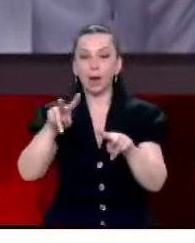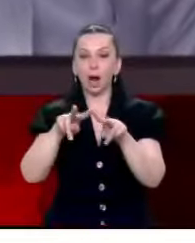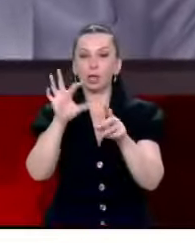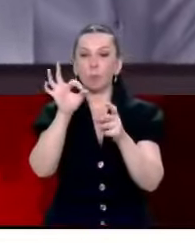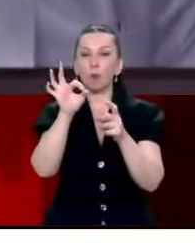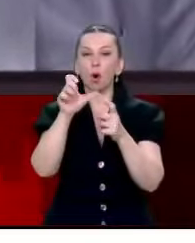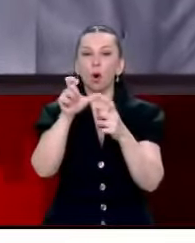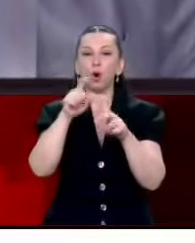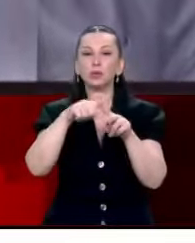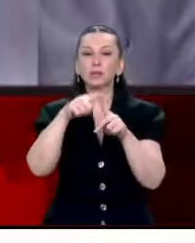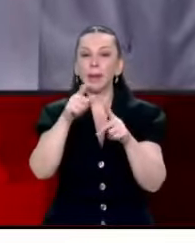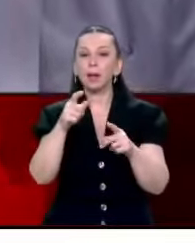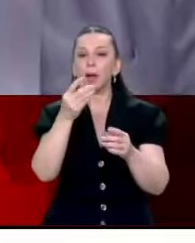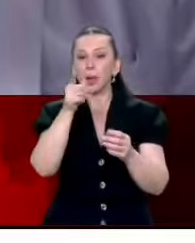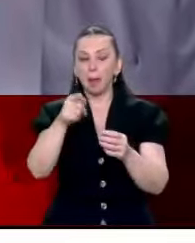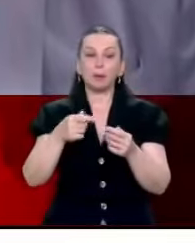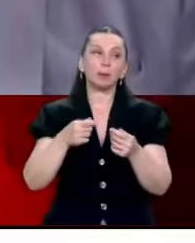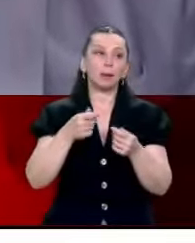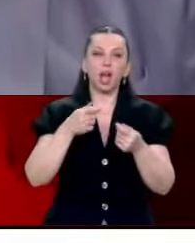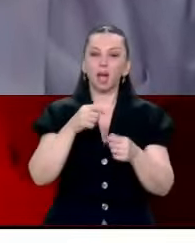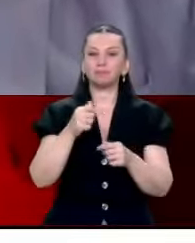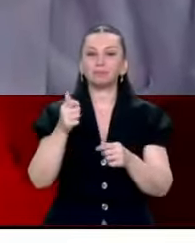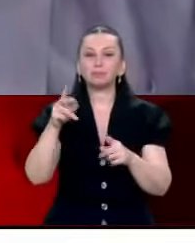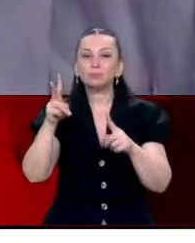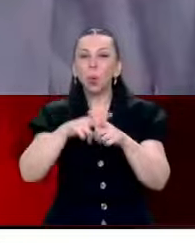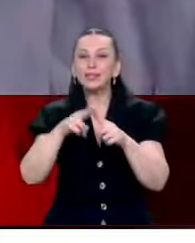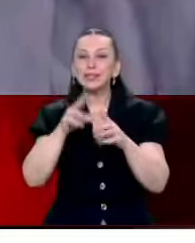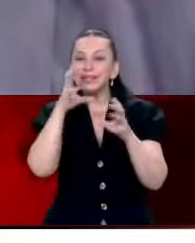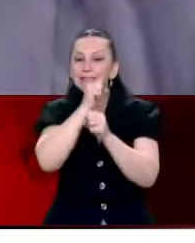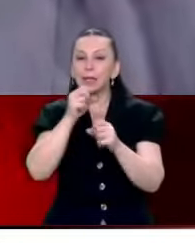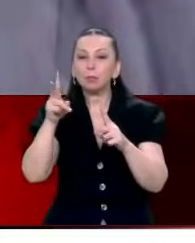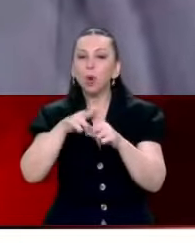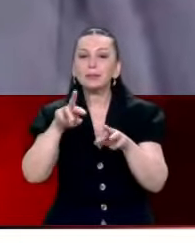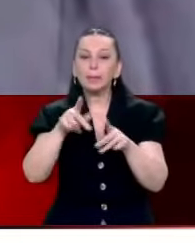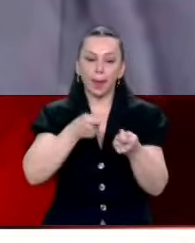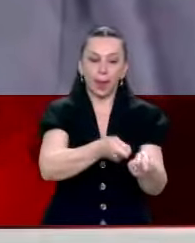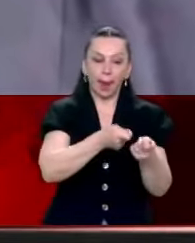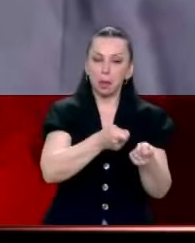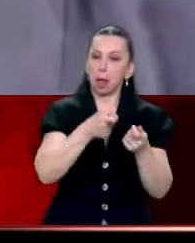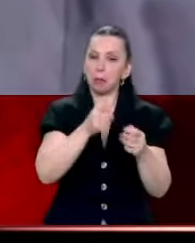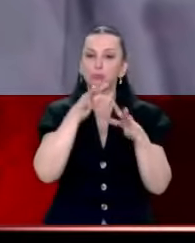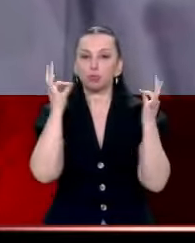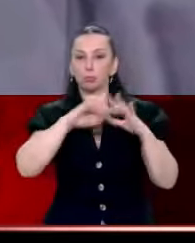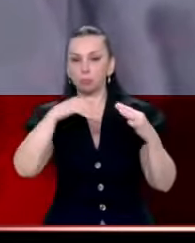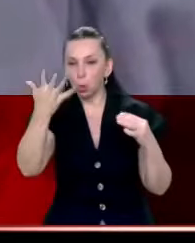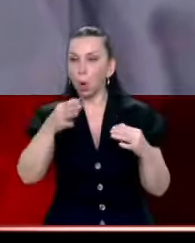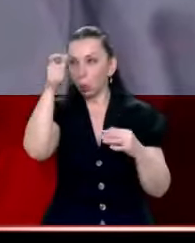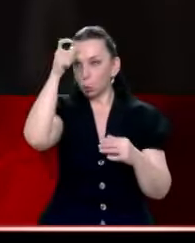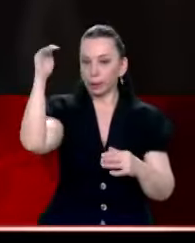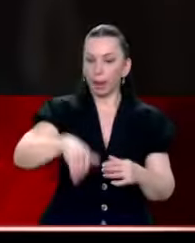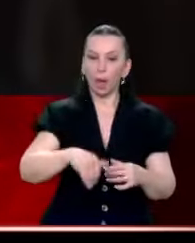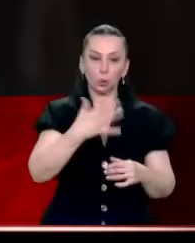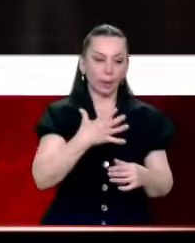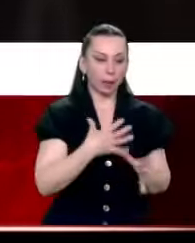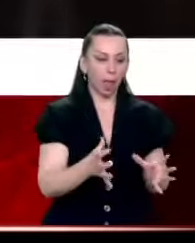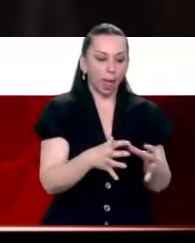belgrad'ı götürdü Ve ajanlık eğitimi verdi Eğitimi bittikten sonra Türkiye'ye döndü ve kendine bir ekip kurdu